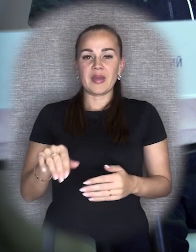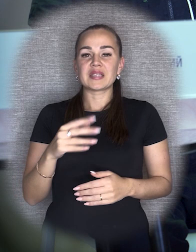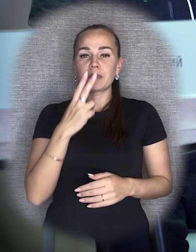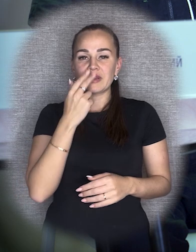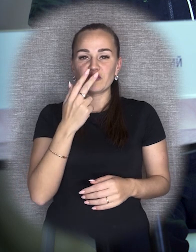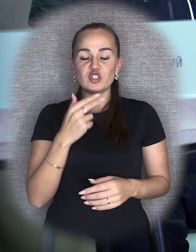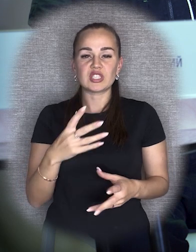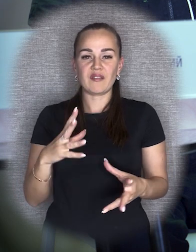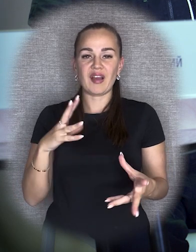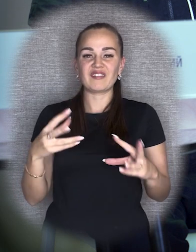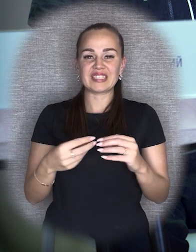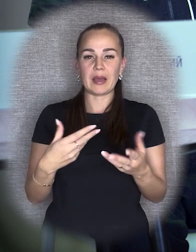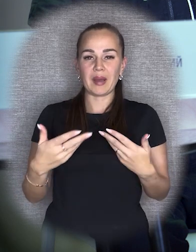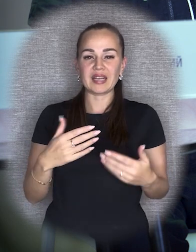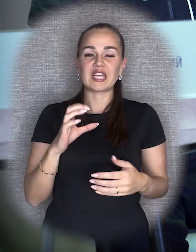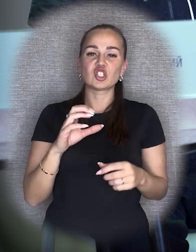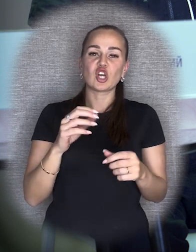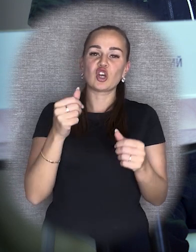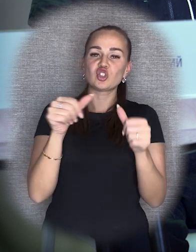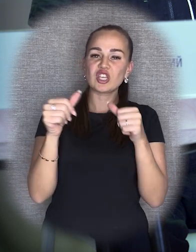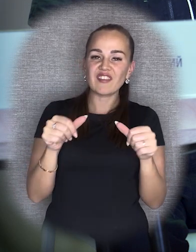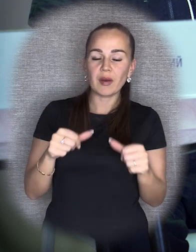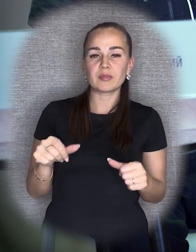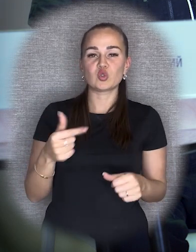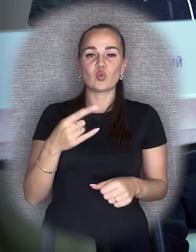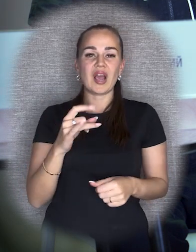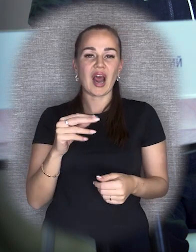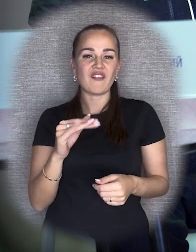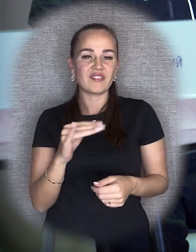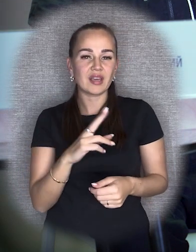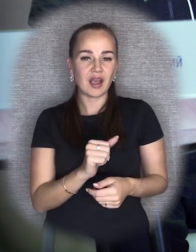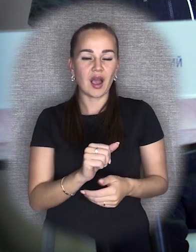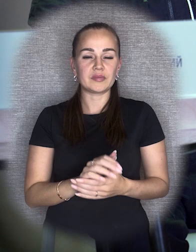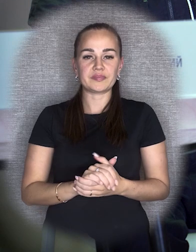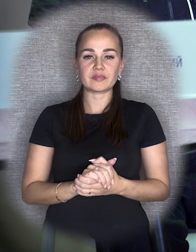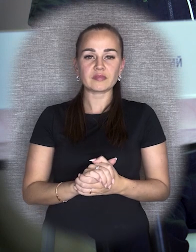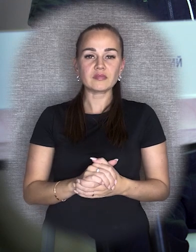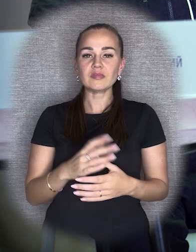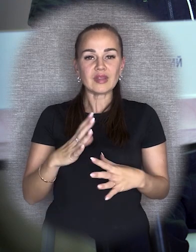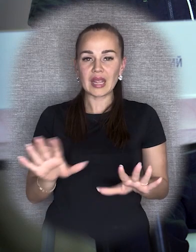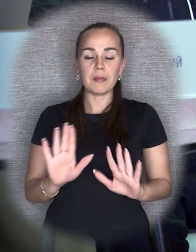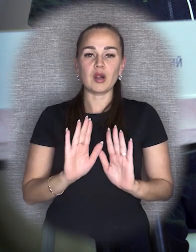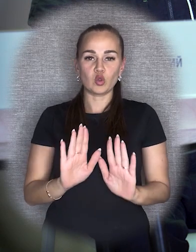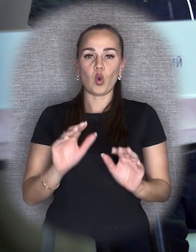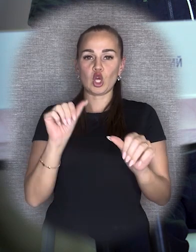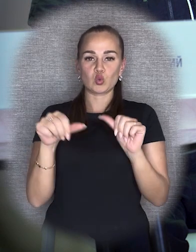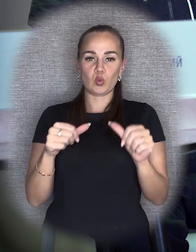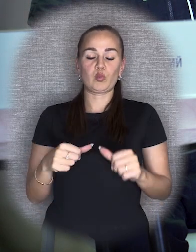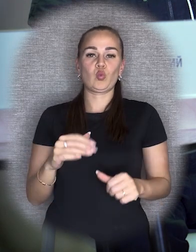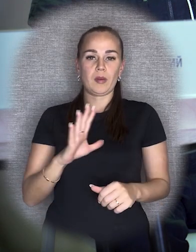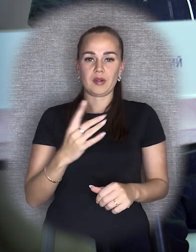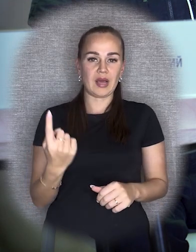взаимодействия с живописью или графикой, и без привычного включения в архитектуру, а скульптура заявила о